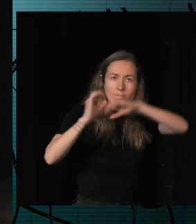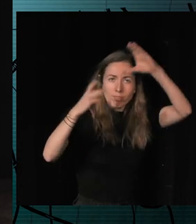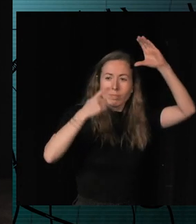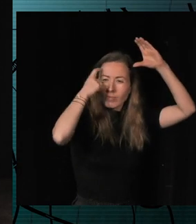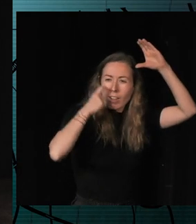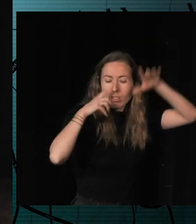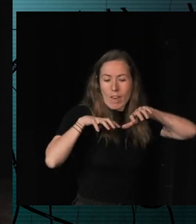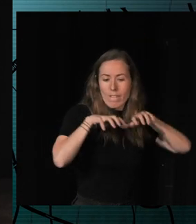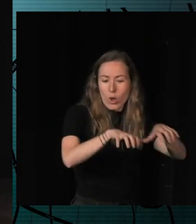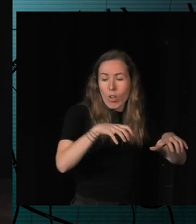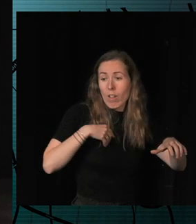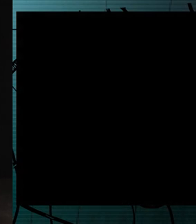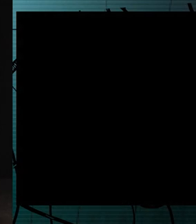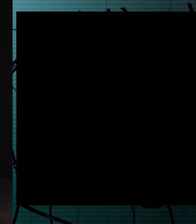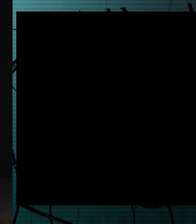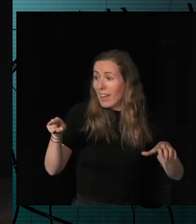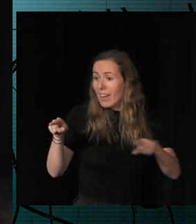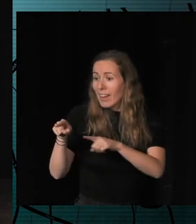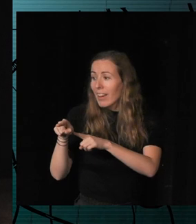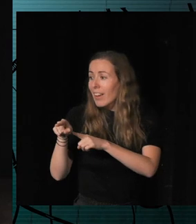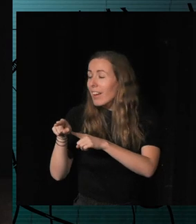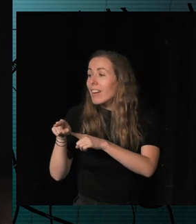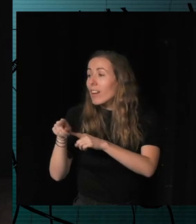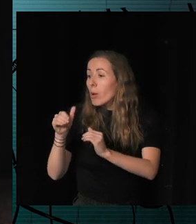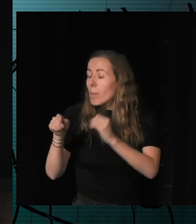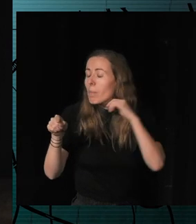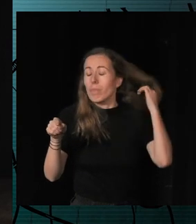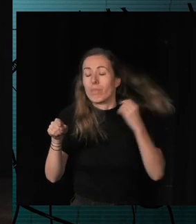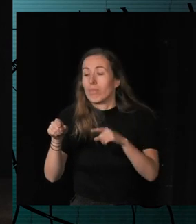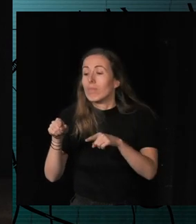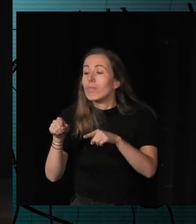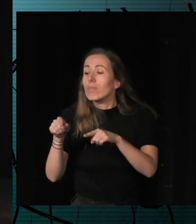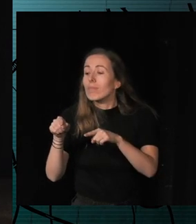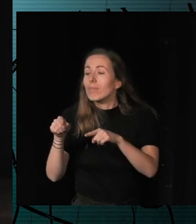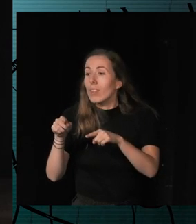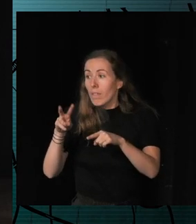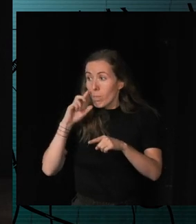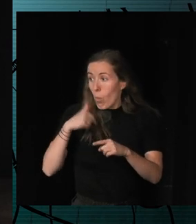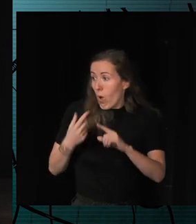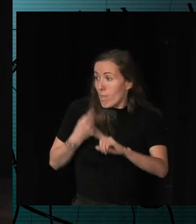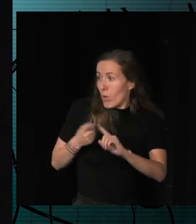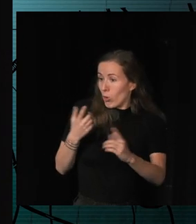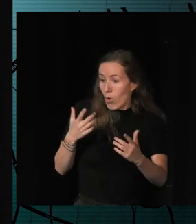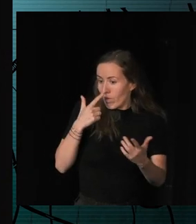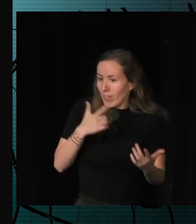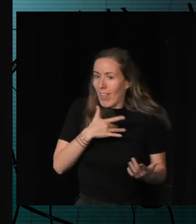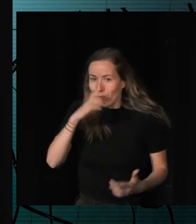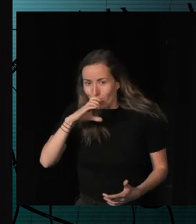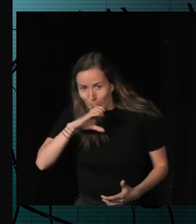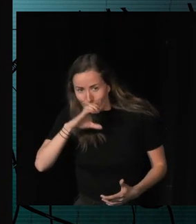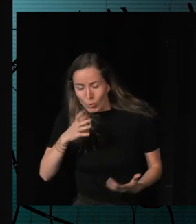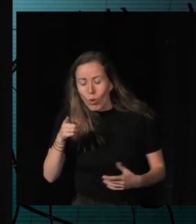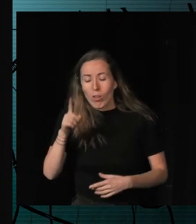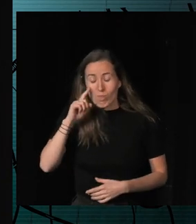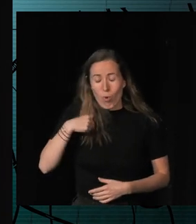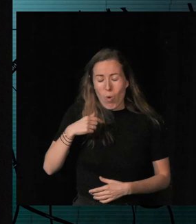c'est te dire ce que je savais de silenttil à côté des chiens zombies voilà oui très important mais mais par contre moi ce que je trouve hyper intéressant c'est que je pense qu'il y a un gros